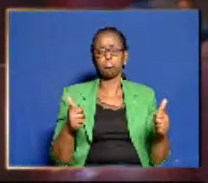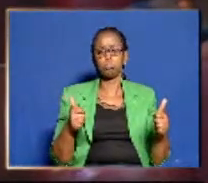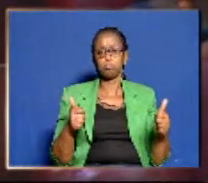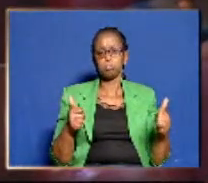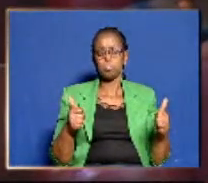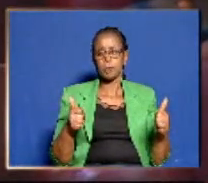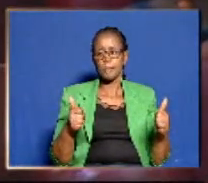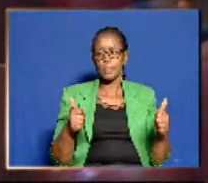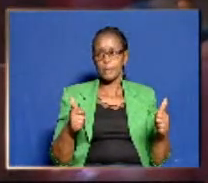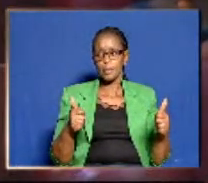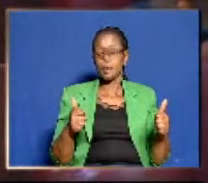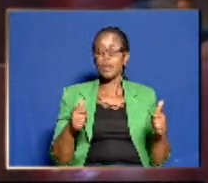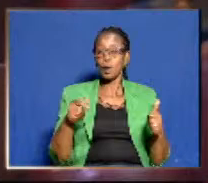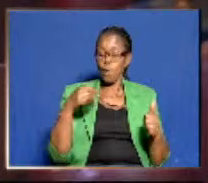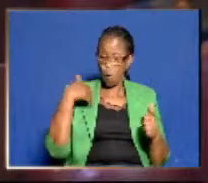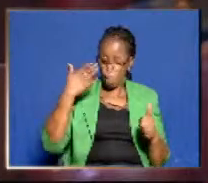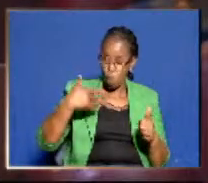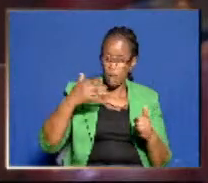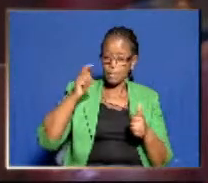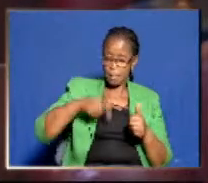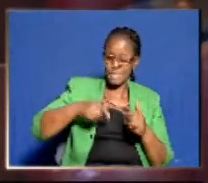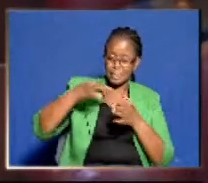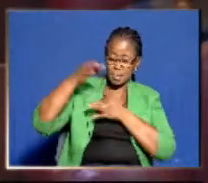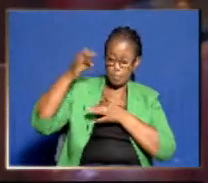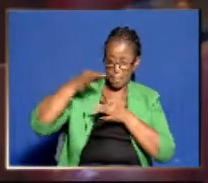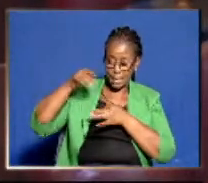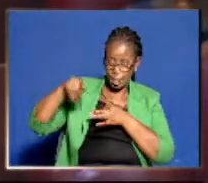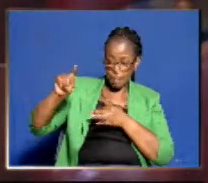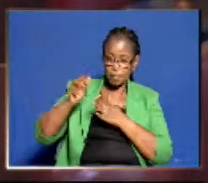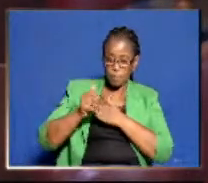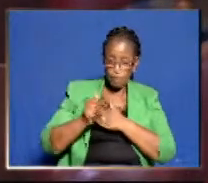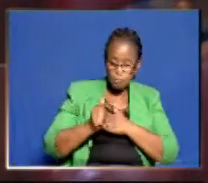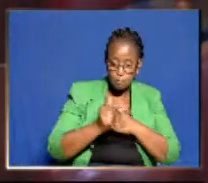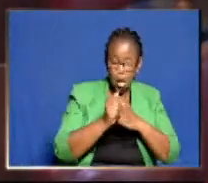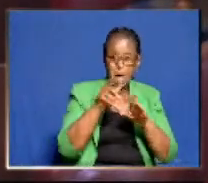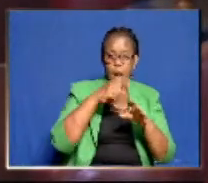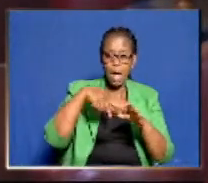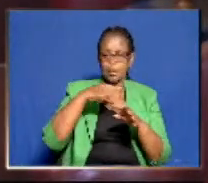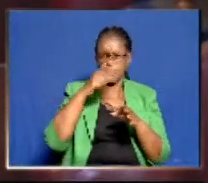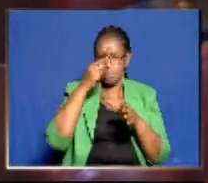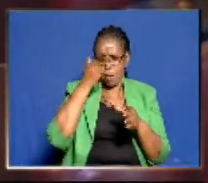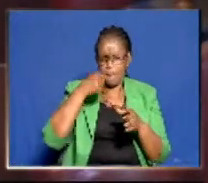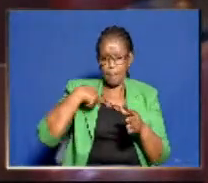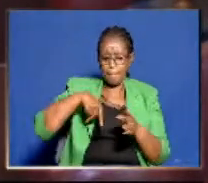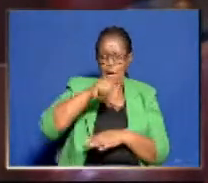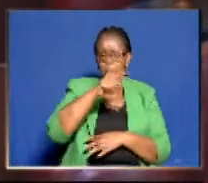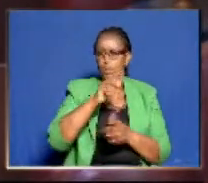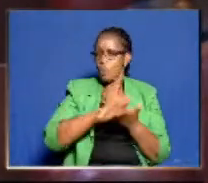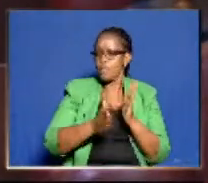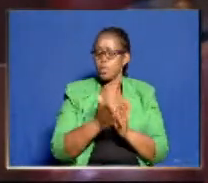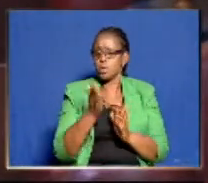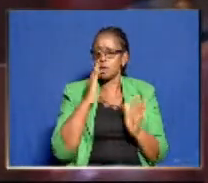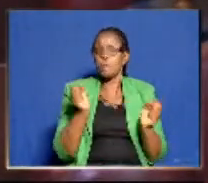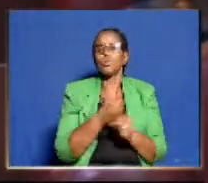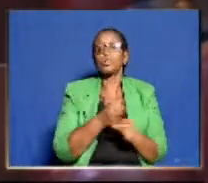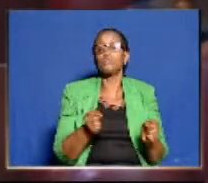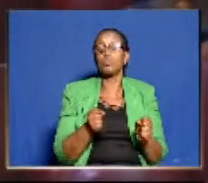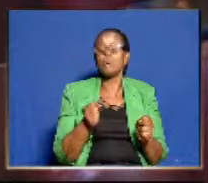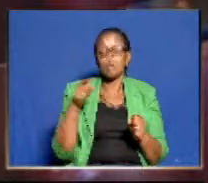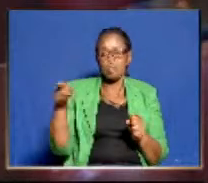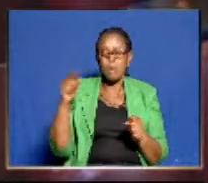pia watupitishe sehemu zingine, hatuwezi kupita peke yetu. Sasa kama kuna pesa inatakikana kupewa, wapewe hata zaidi. Kazi yao ni mzuri na tunawapongeza